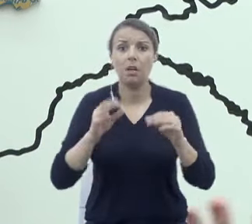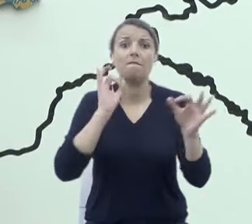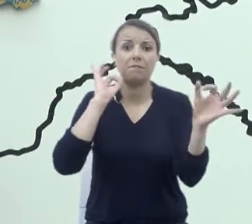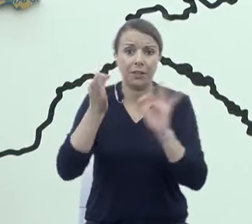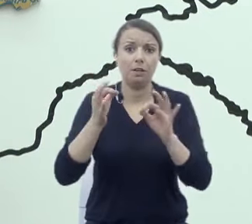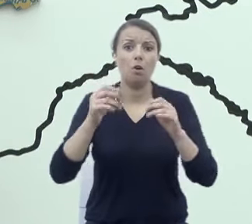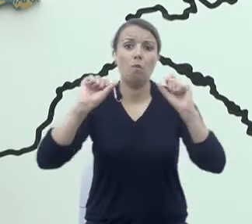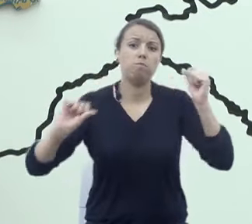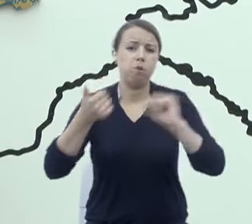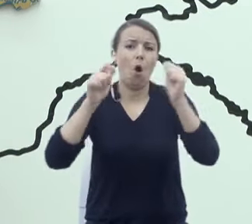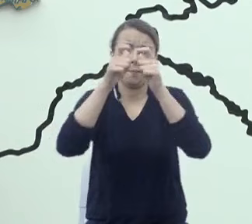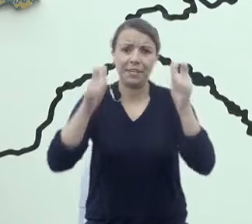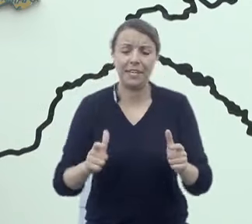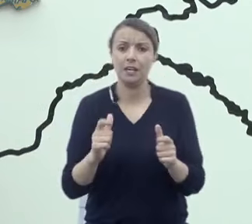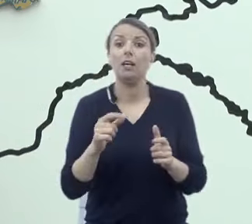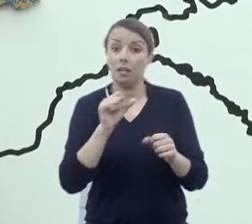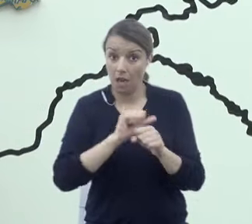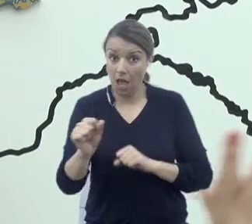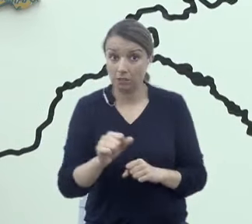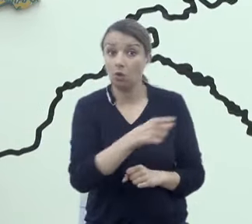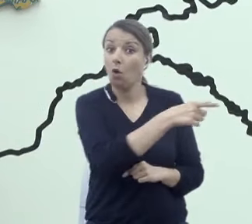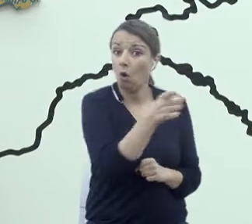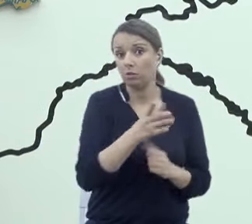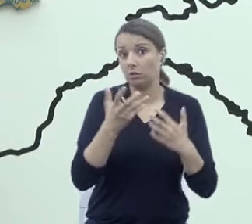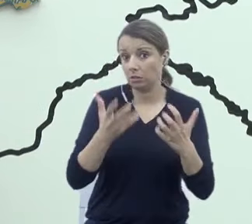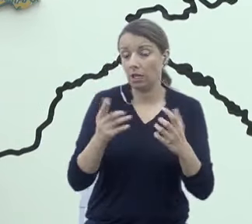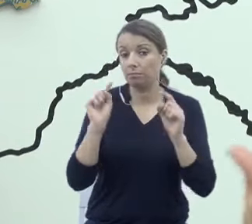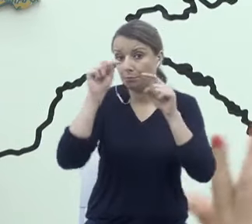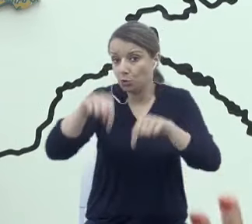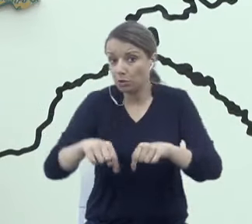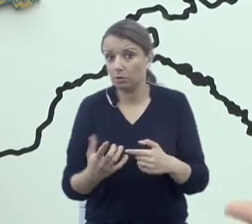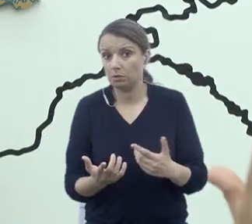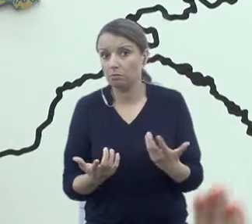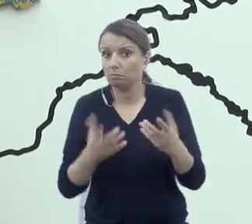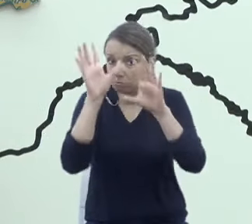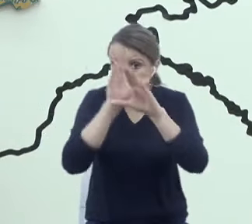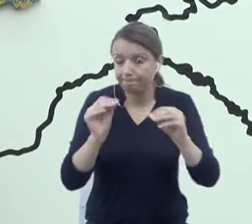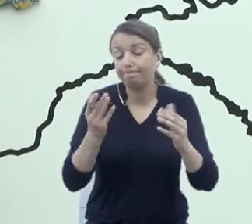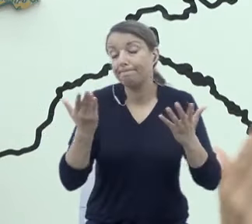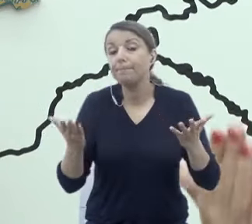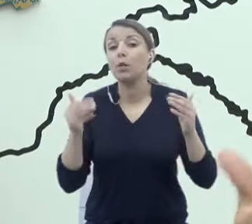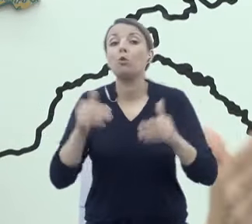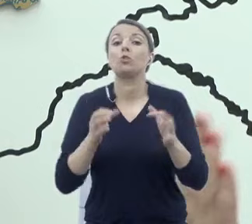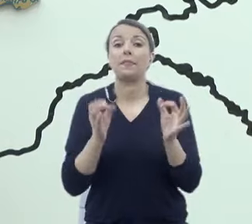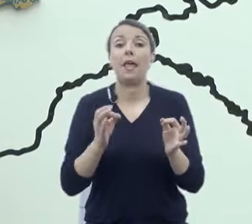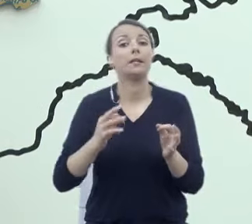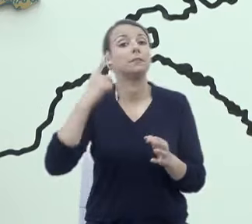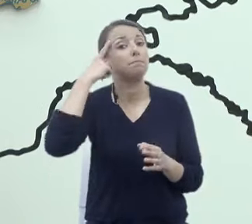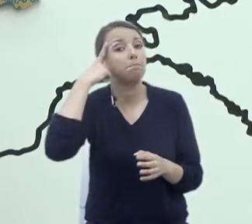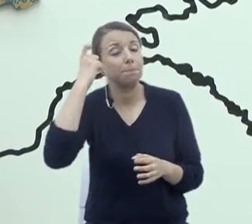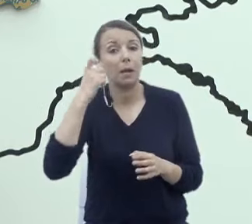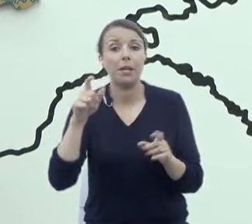tam, jak gdyby, chcą, pójdą. Prawdopodobnie teraz już, jak gdyby, ta pamięć i pamięć też